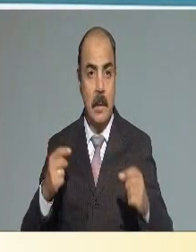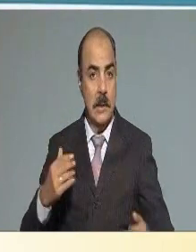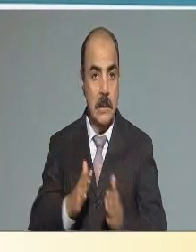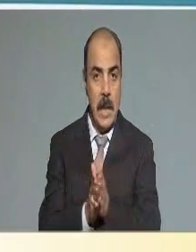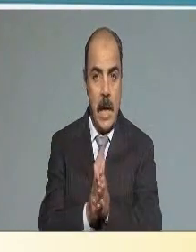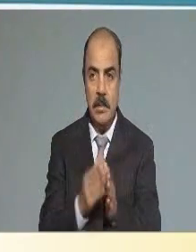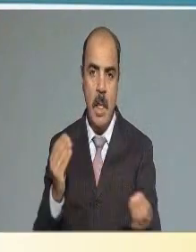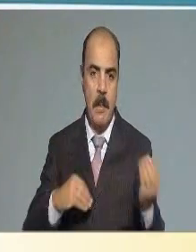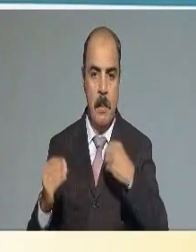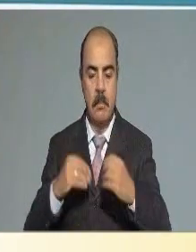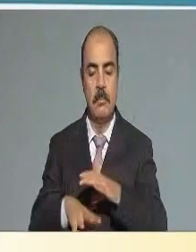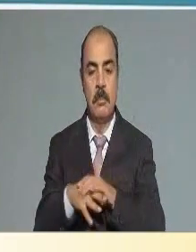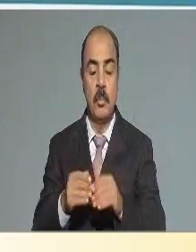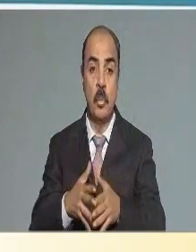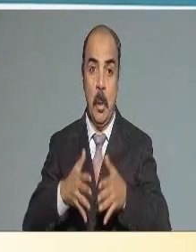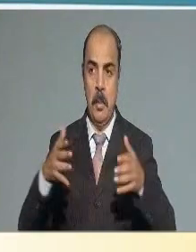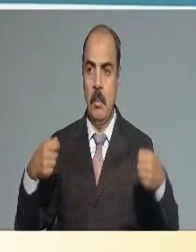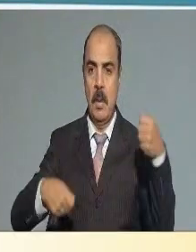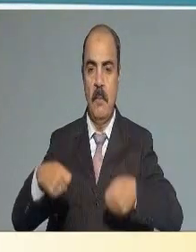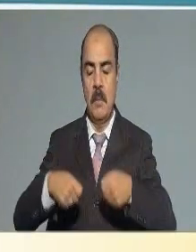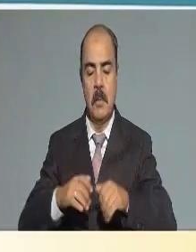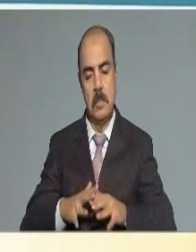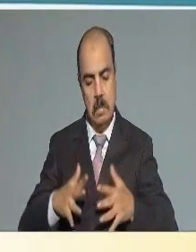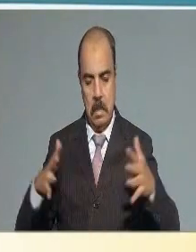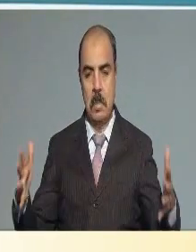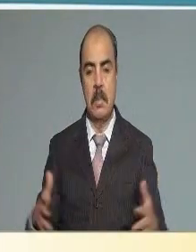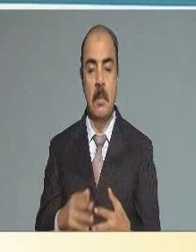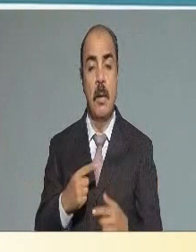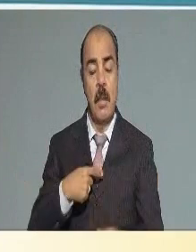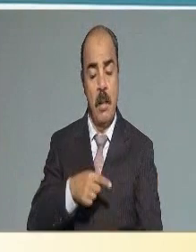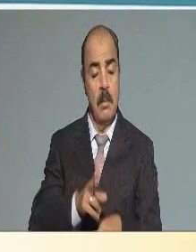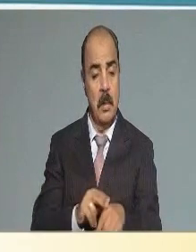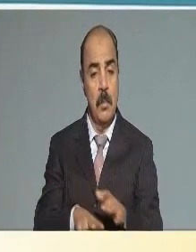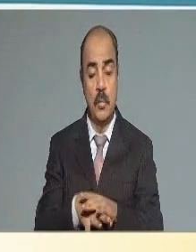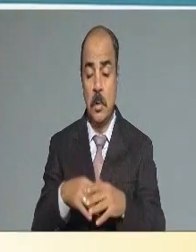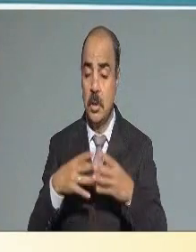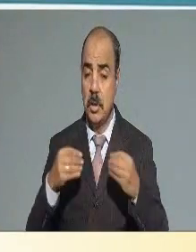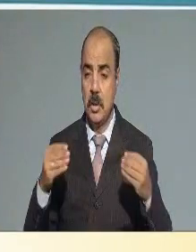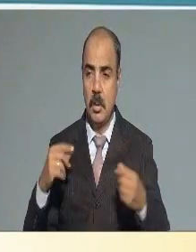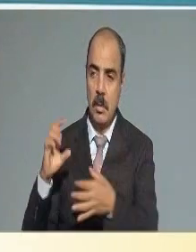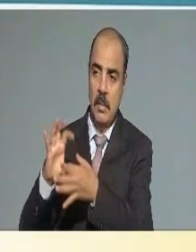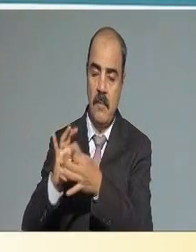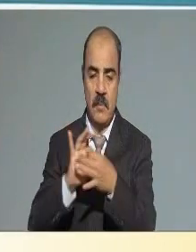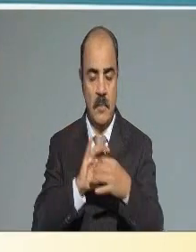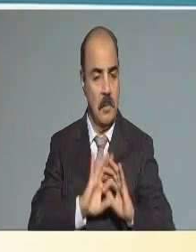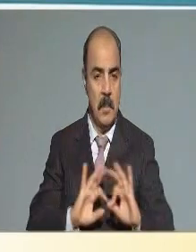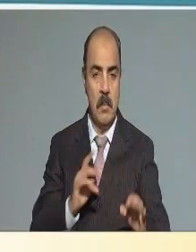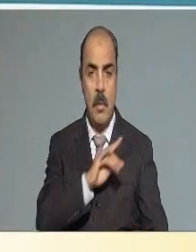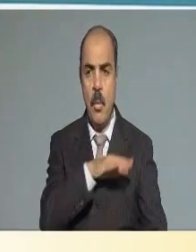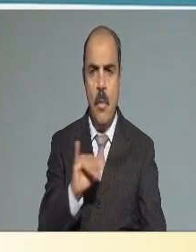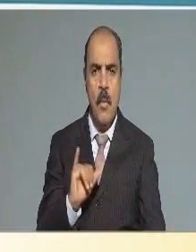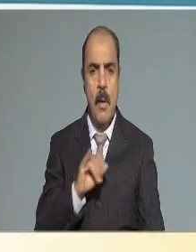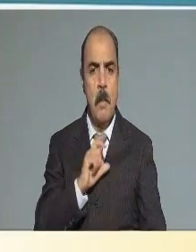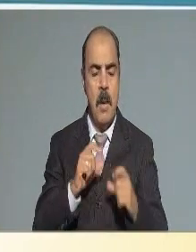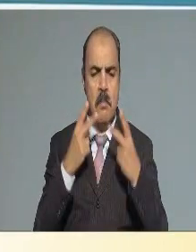لأن مشروع كبير ممكن يبقى فيه تمويله من أكتر من شريك. في الفترة الجاية عندنا مشروعات كتيرة جدا معاهم، هم مهتمين